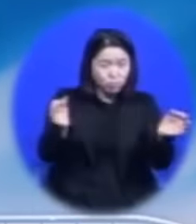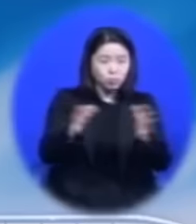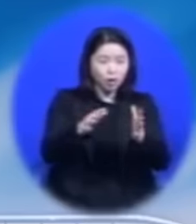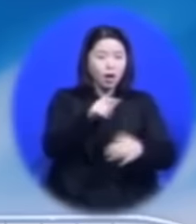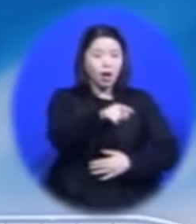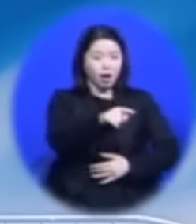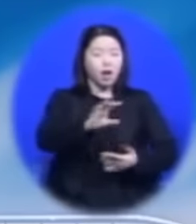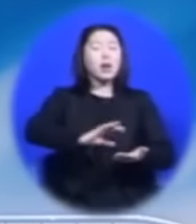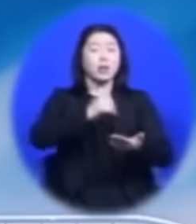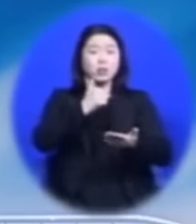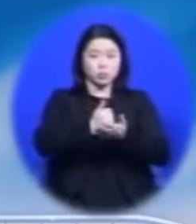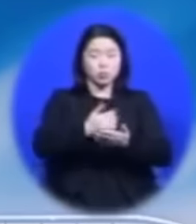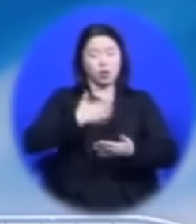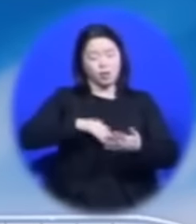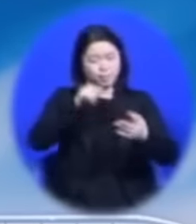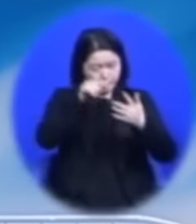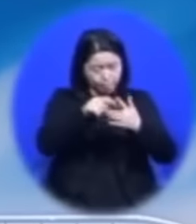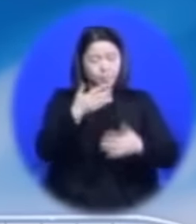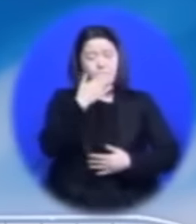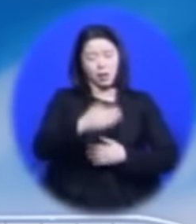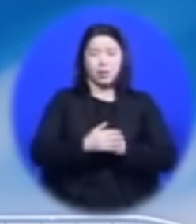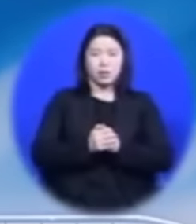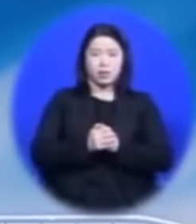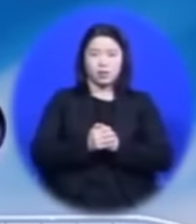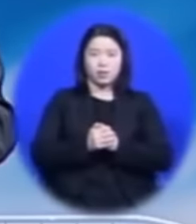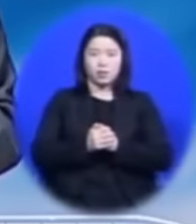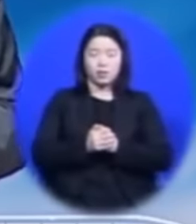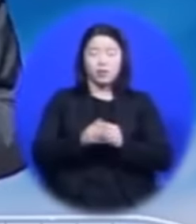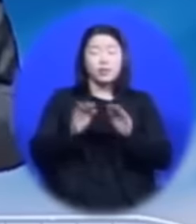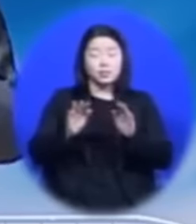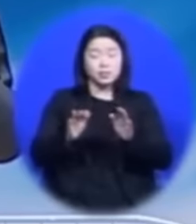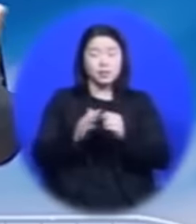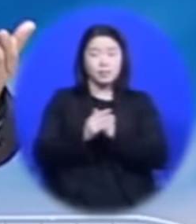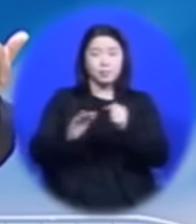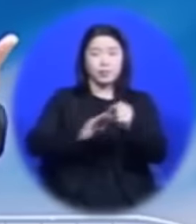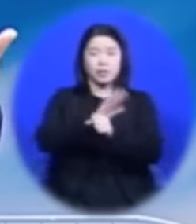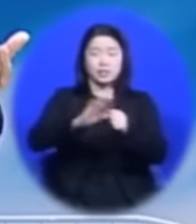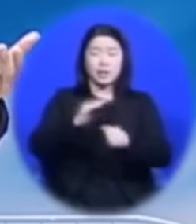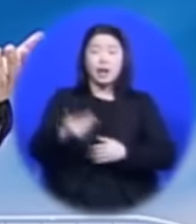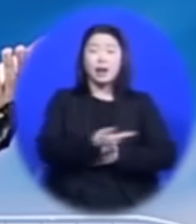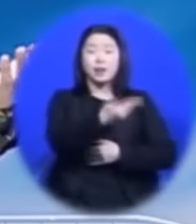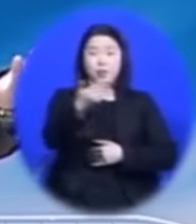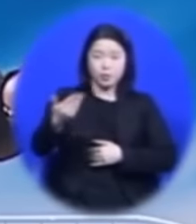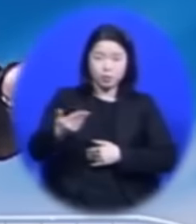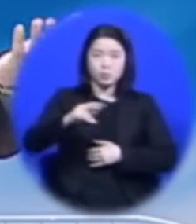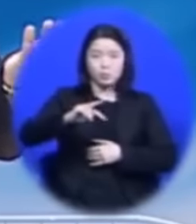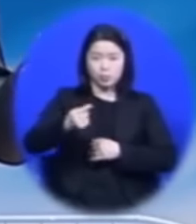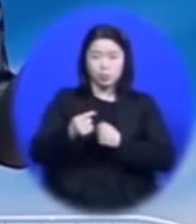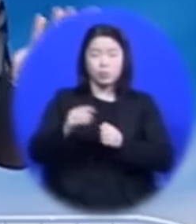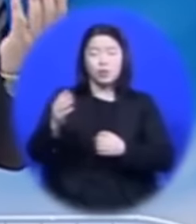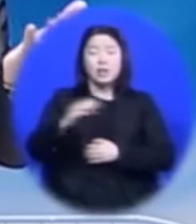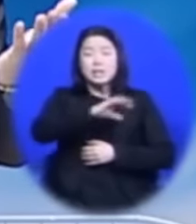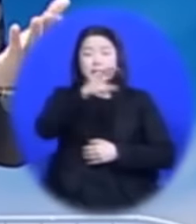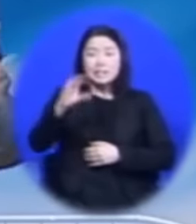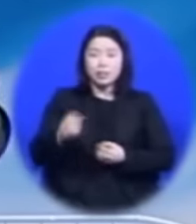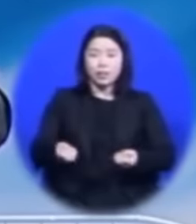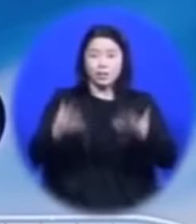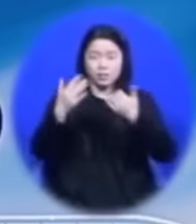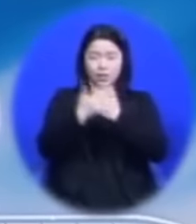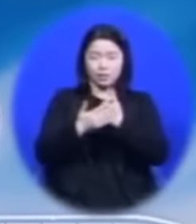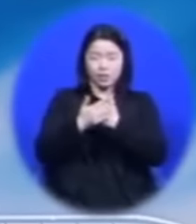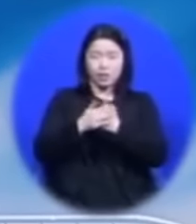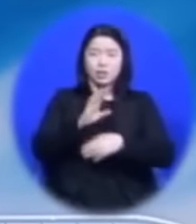것을 알아보았다는 겁니다. 자, 사랑하는 성도 여러분, 여러분도 성탄절의 은혜를,